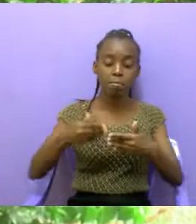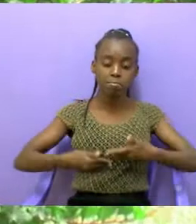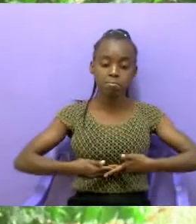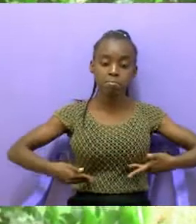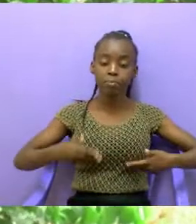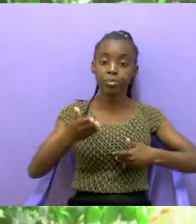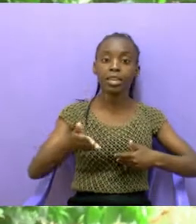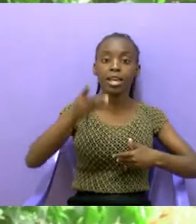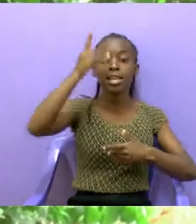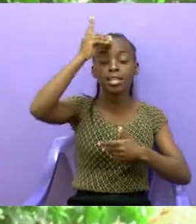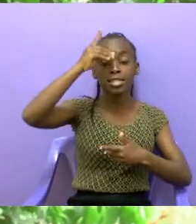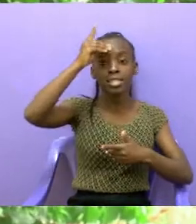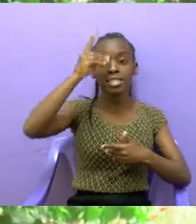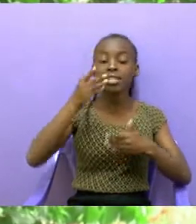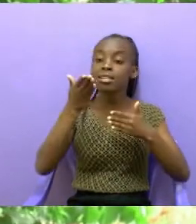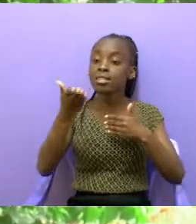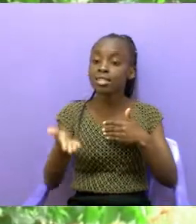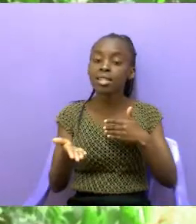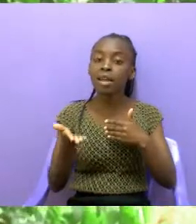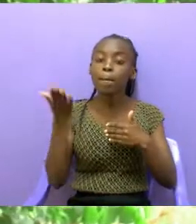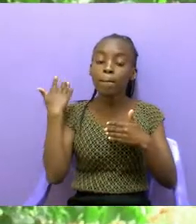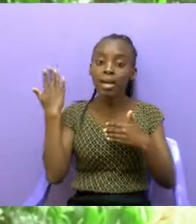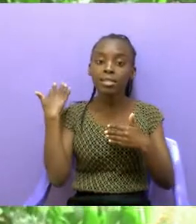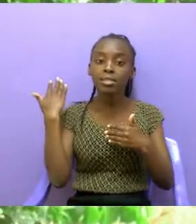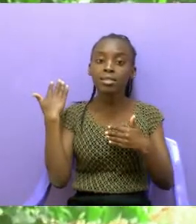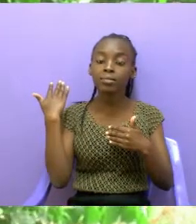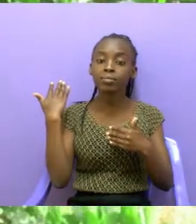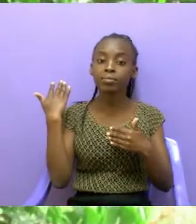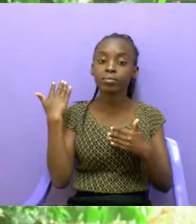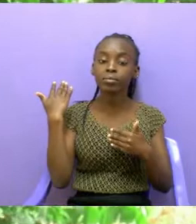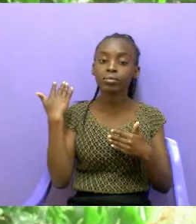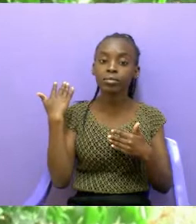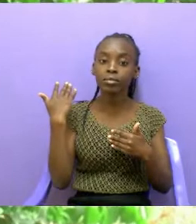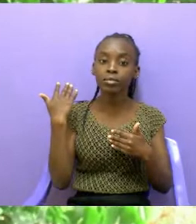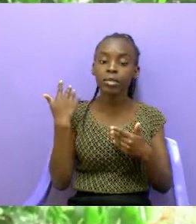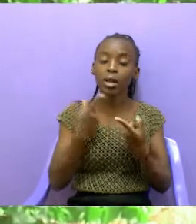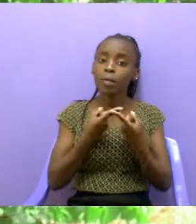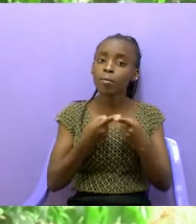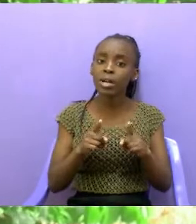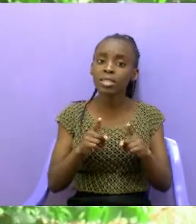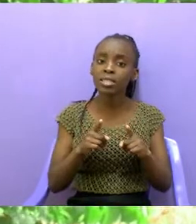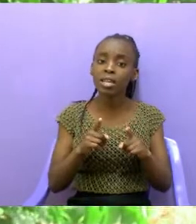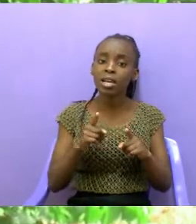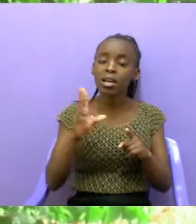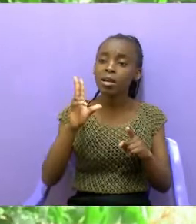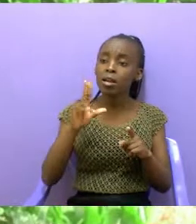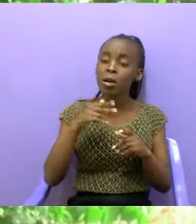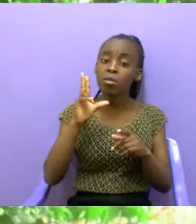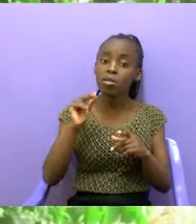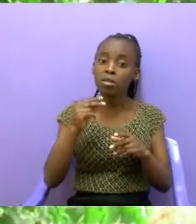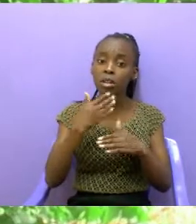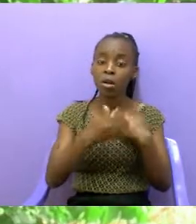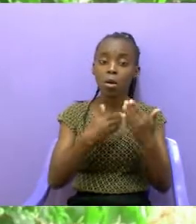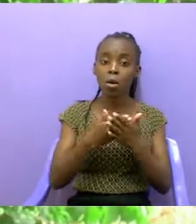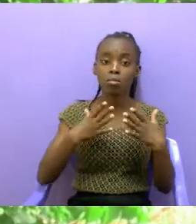Magonjwa mengine mengi mazito yaliwahi kuwako. Tauni iliwahi kuwako. Lakini nikwambie, watu hawakufa wote. Kuna wale